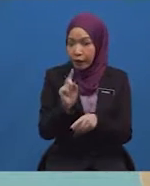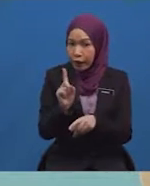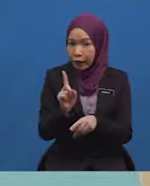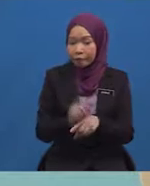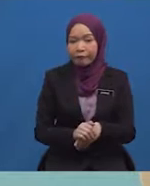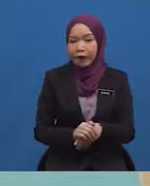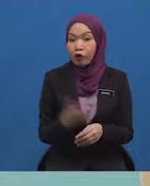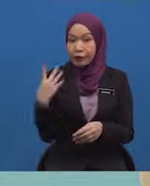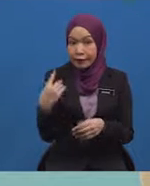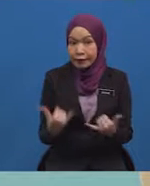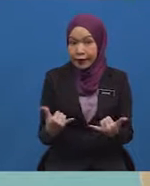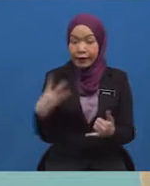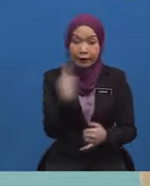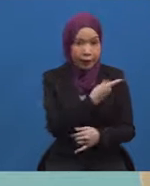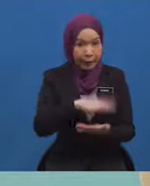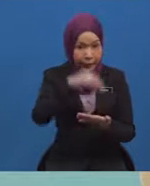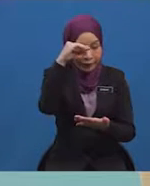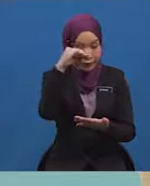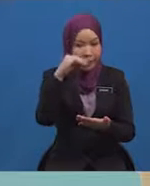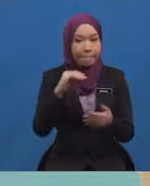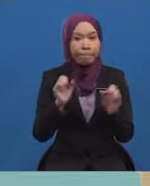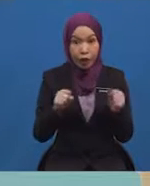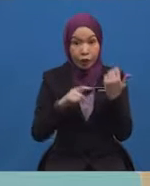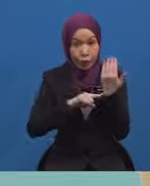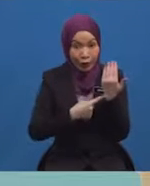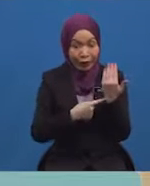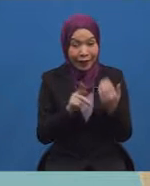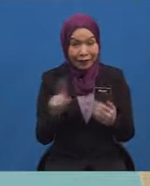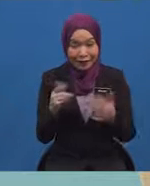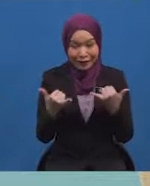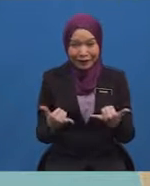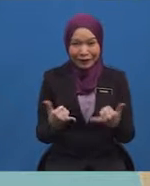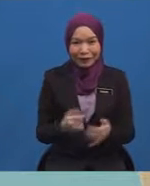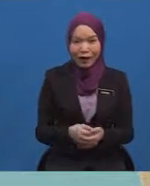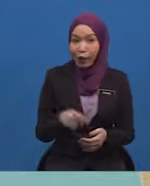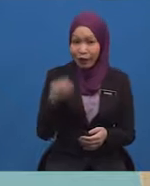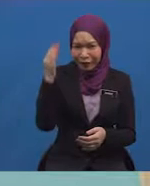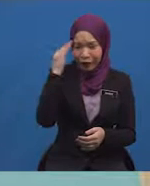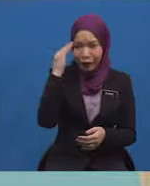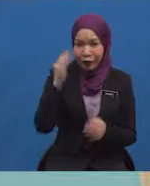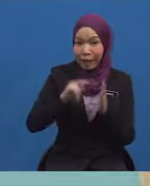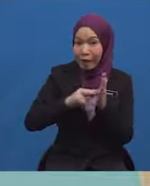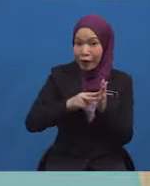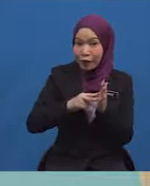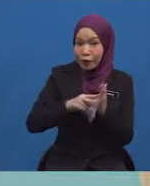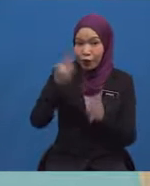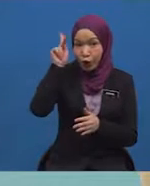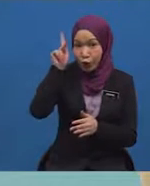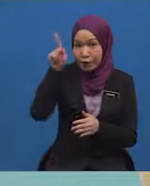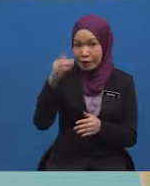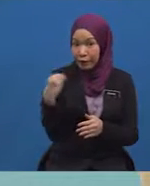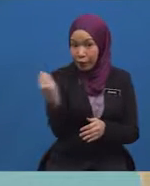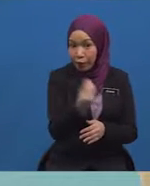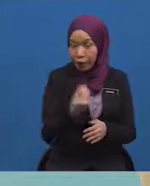Baiklah murid-murid, mari kita mula. Tahukah murid-murid apakah maksud konsep taburan penduduk?